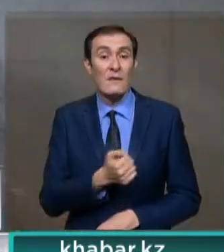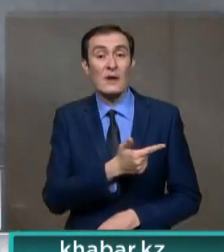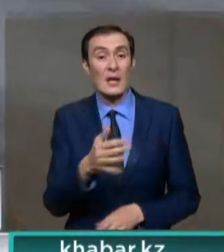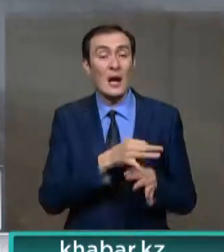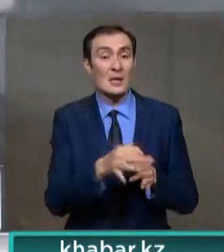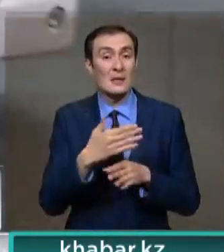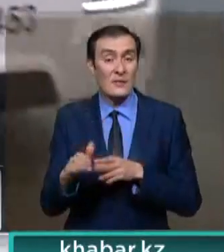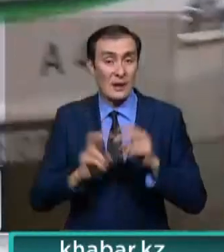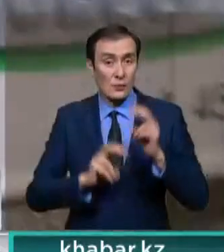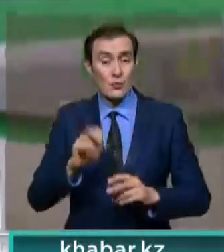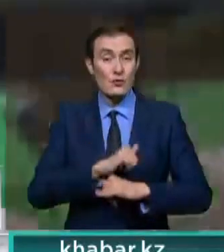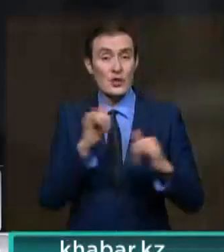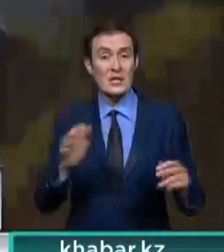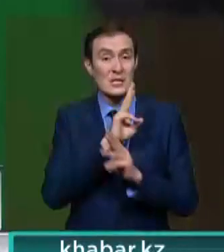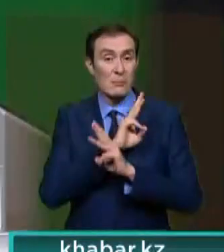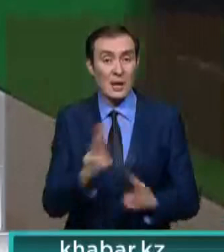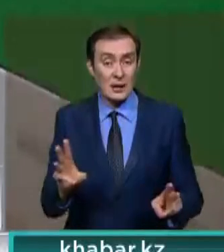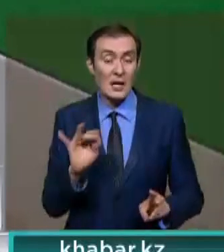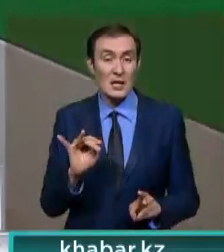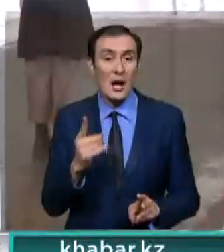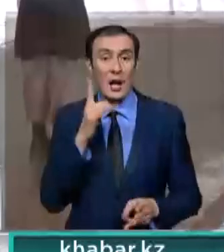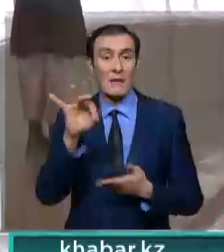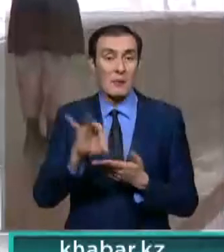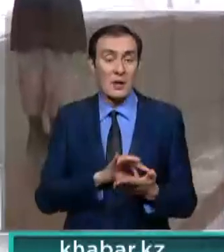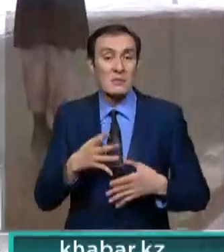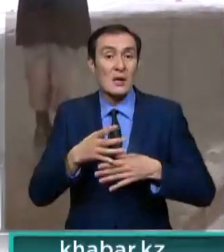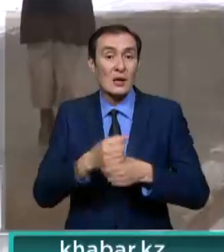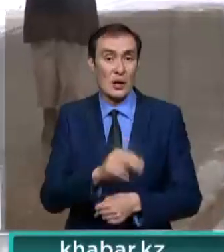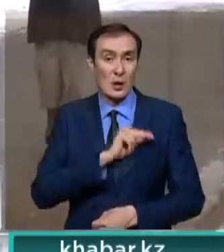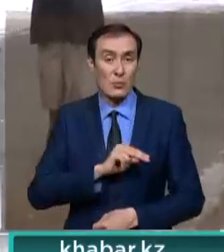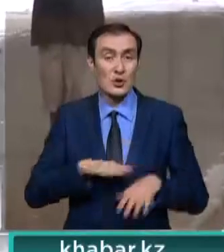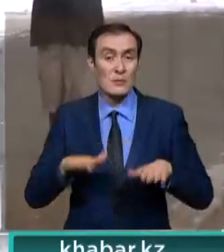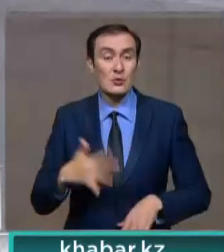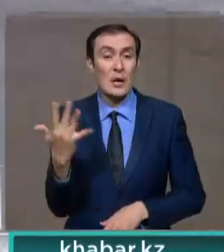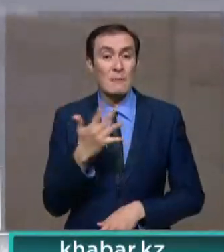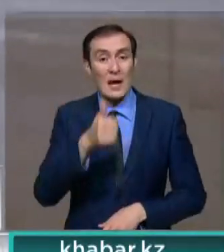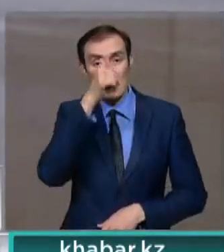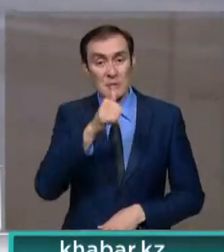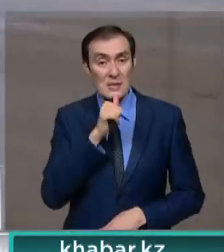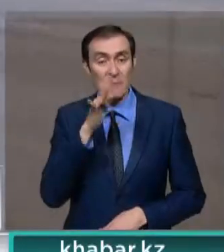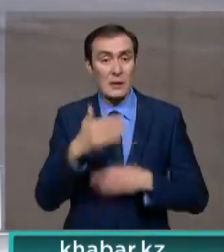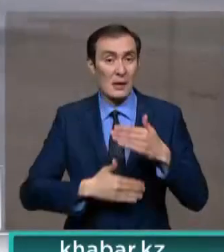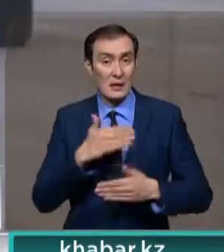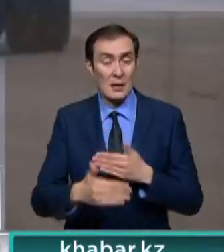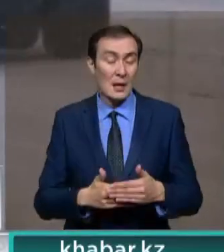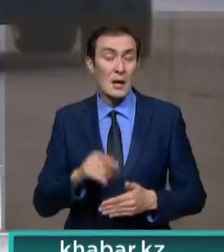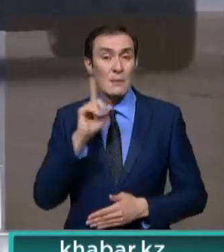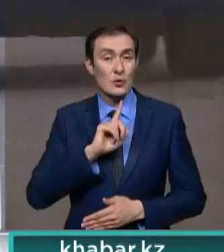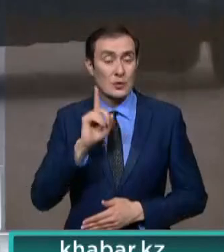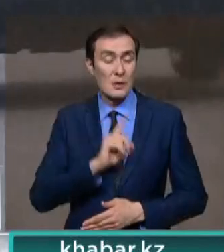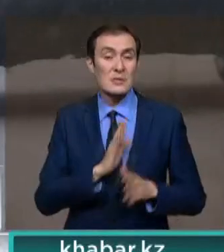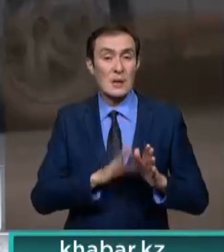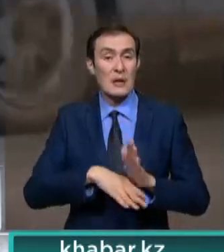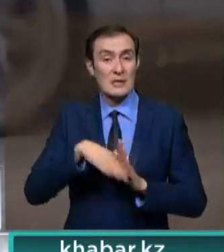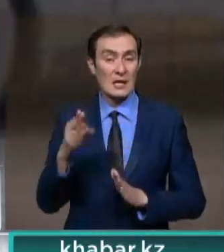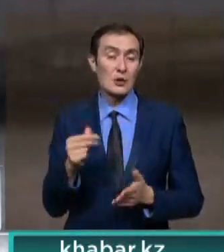ряде отраслей сейчас увеличивается оплата труда при одновременном сокращении рабочих мест уже пятый месяц подряд. Между тем,